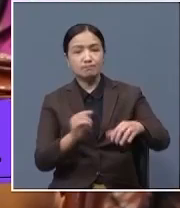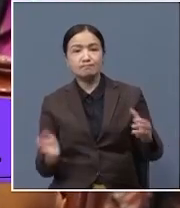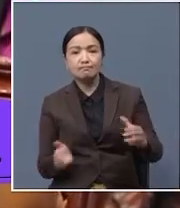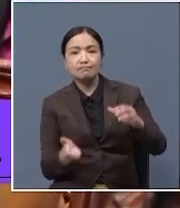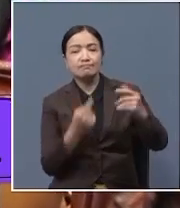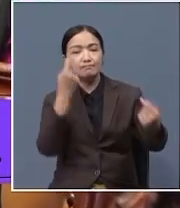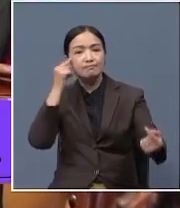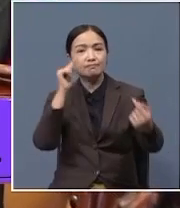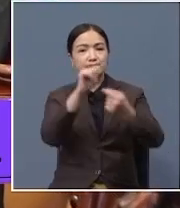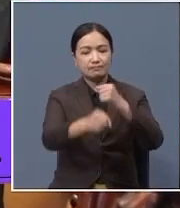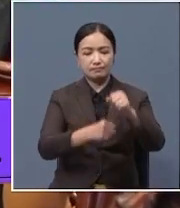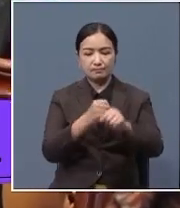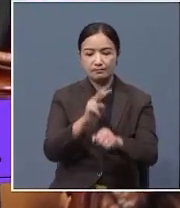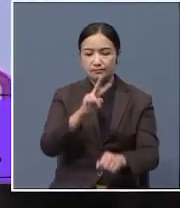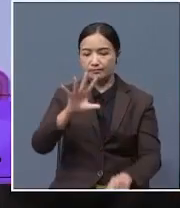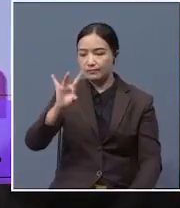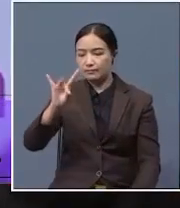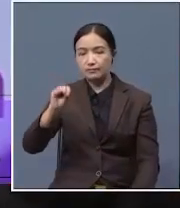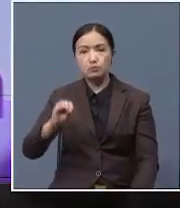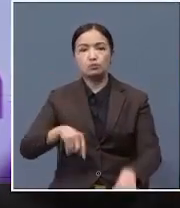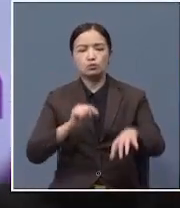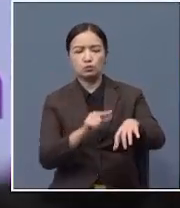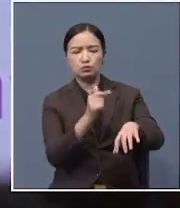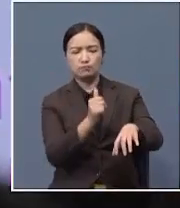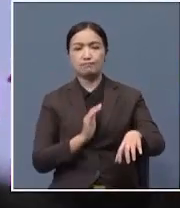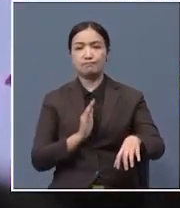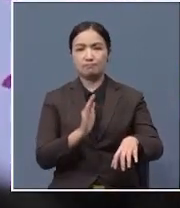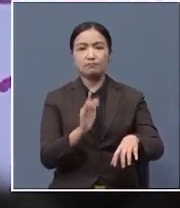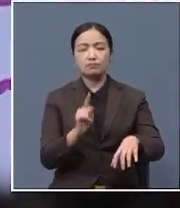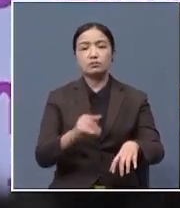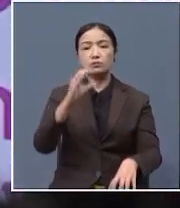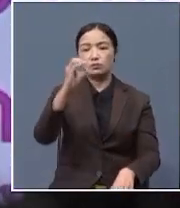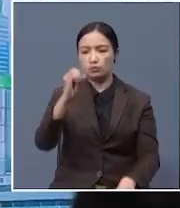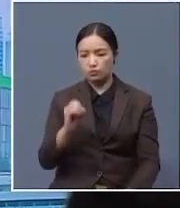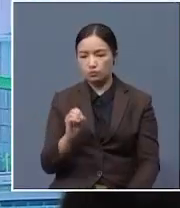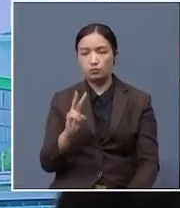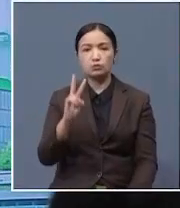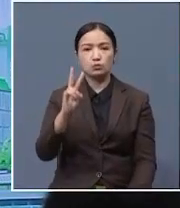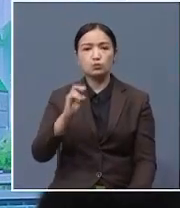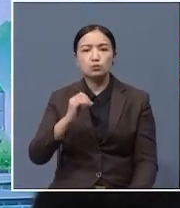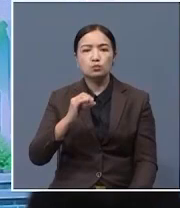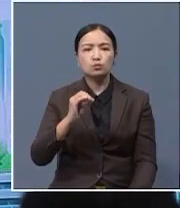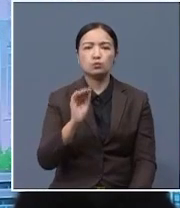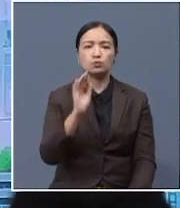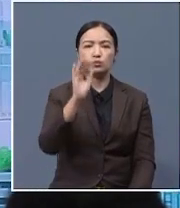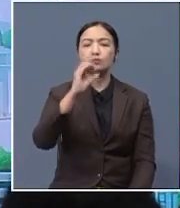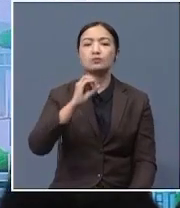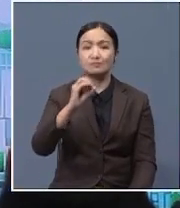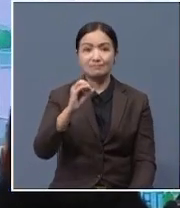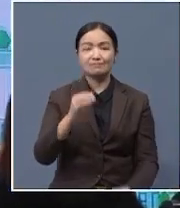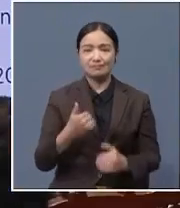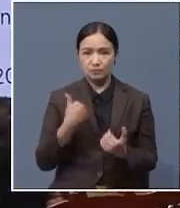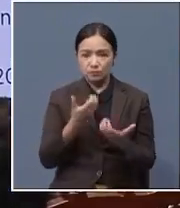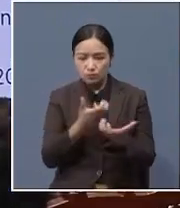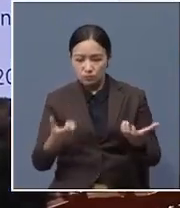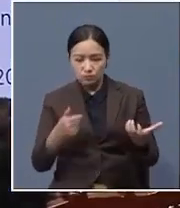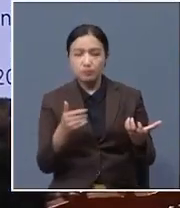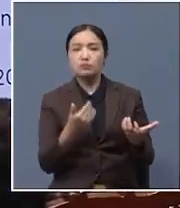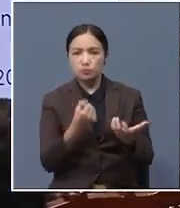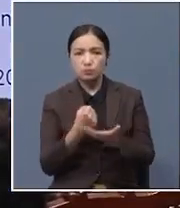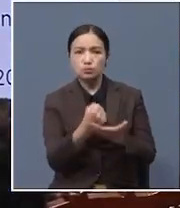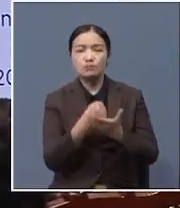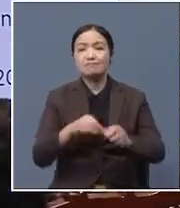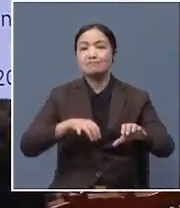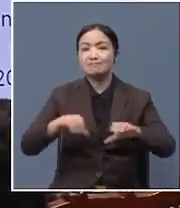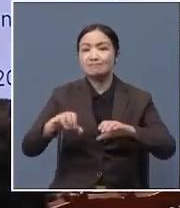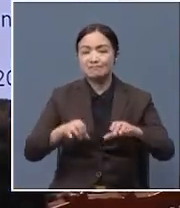ในปี2580ให้เป็นองค์กรที่มีความเป็นกลางทางคาร์บอนโดยพัฒนาคาร์บอนฟอร์มนวัตกรรมที่ออกแบบมาให้เพื่อช่วยบ